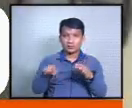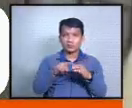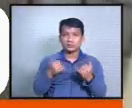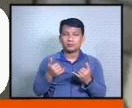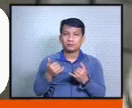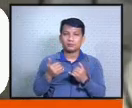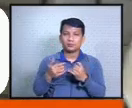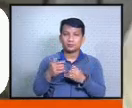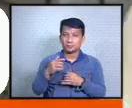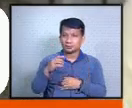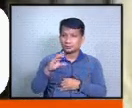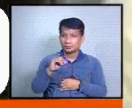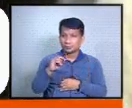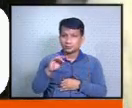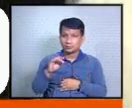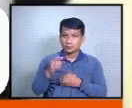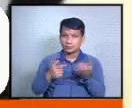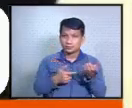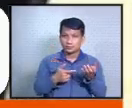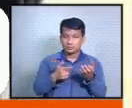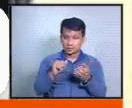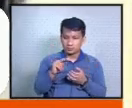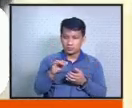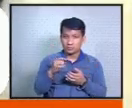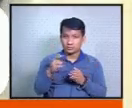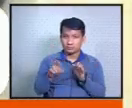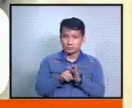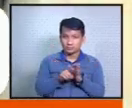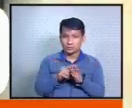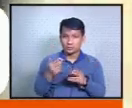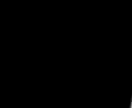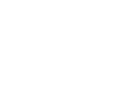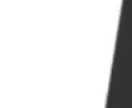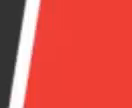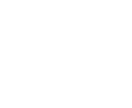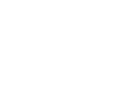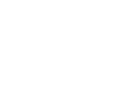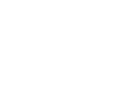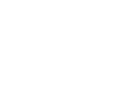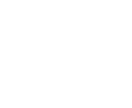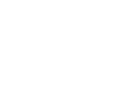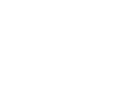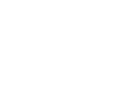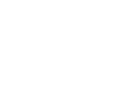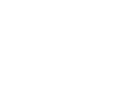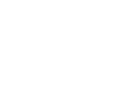Act at Comprehensive Firearms and Ammunition Regulation Act.